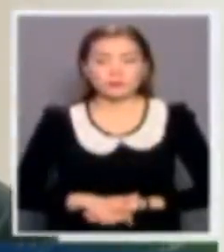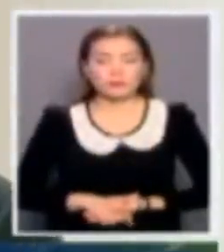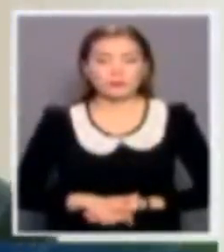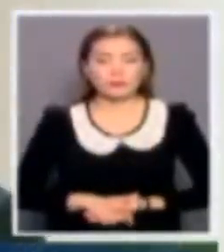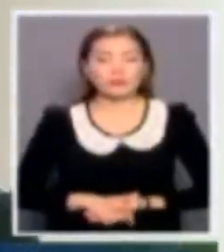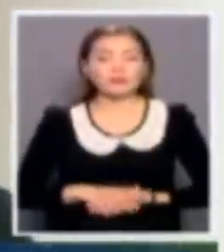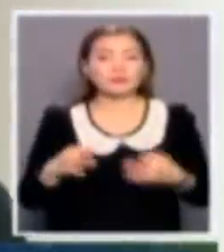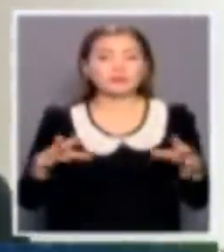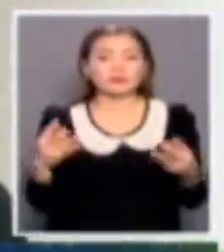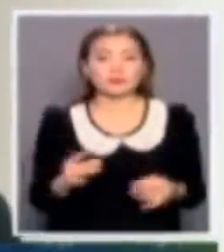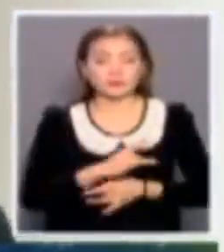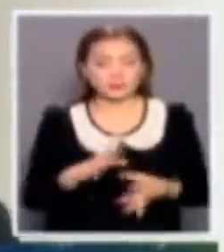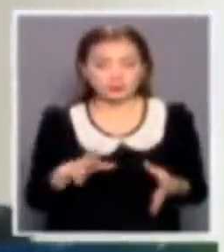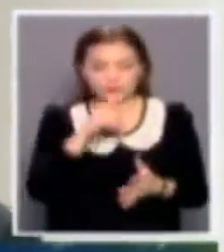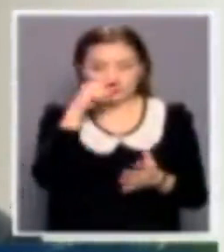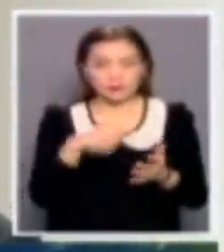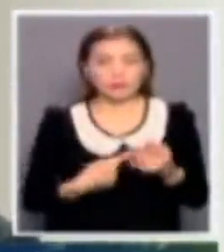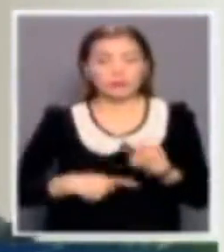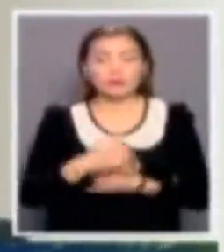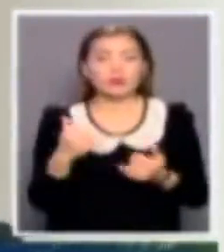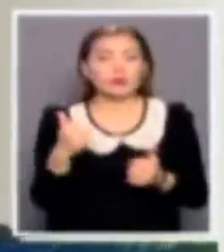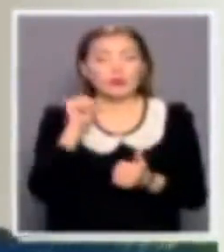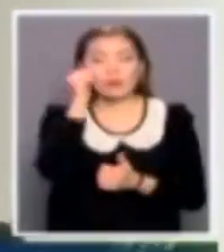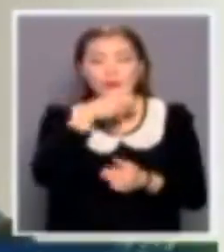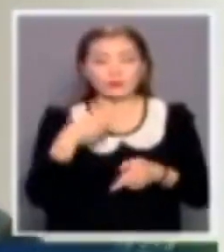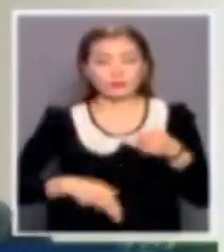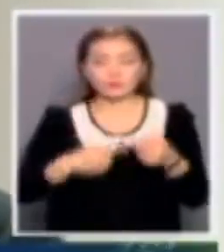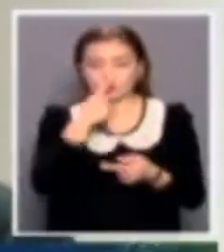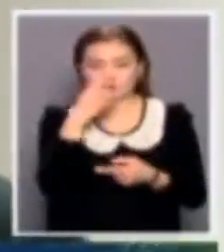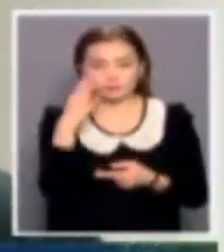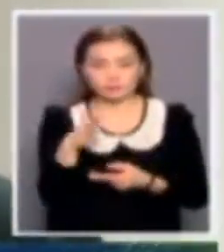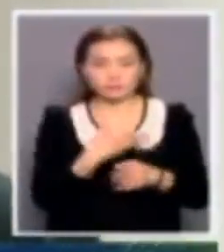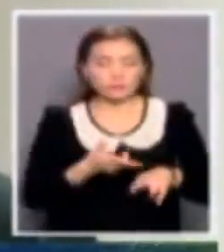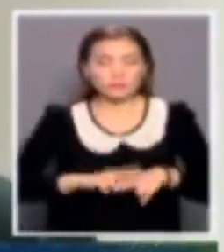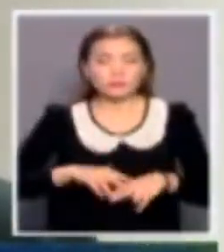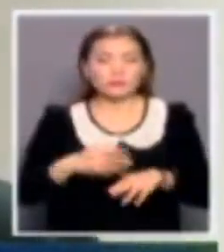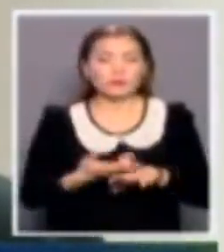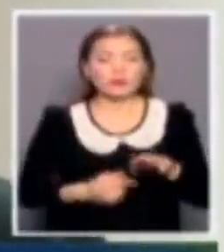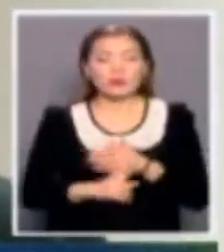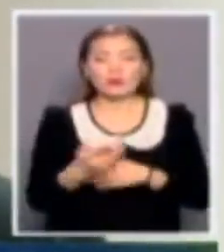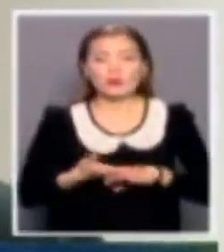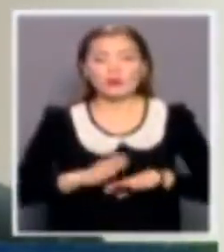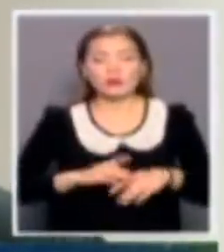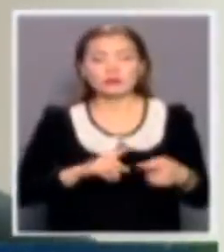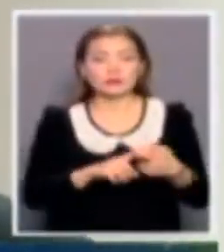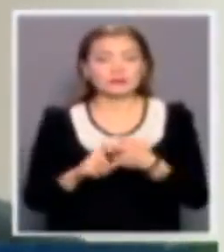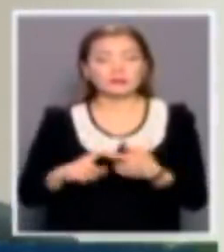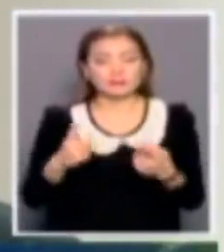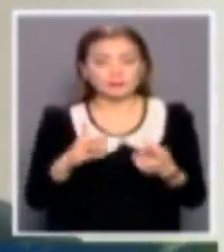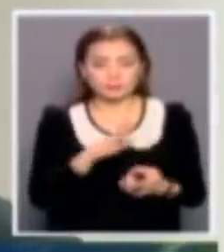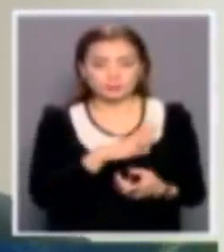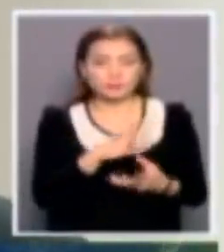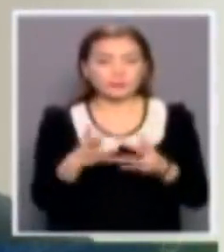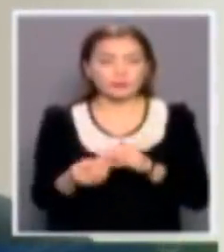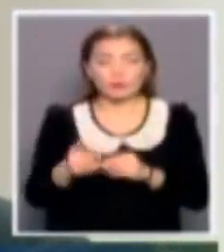праздника. Тәуелсіздік күні мерекесі қарсаңында біз бүгін жылдың аяқталуына жақындап келеміз. Бұл жыл ауыр басталды. Пандемия болды өздеріңіз